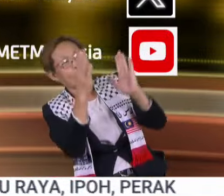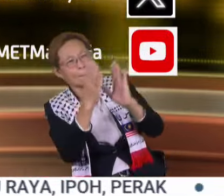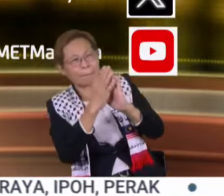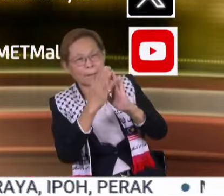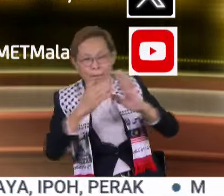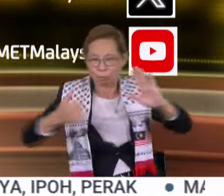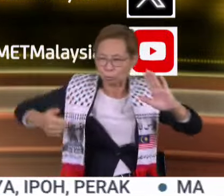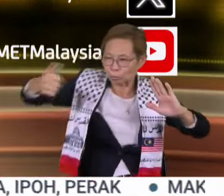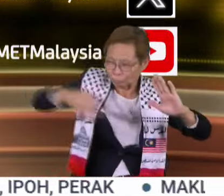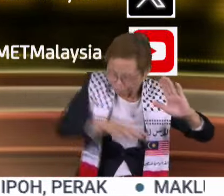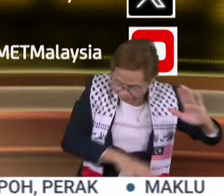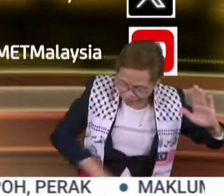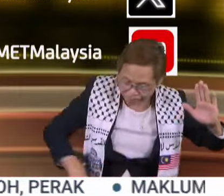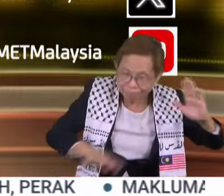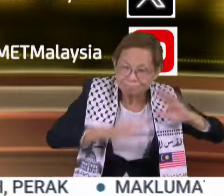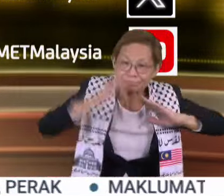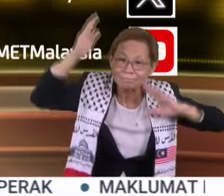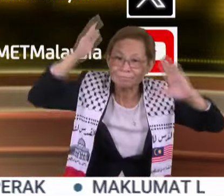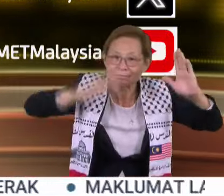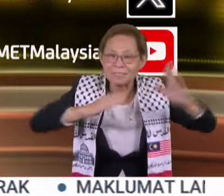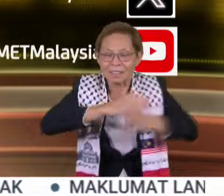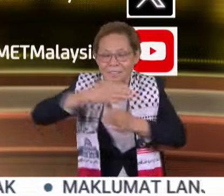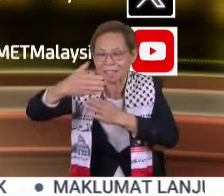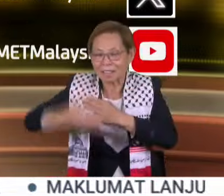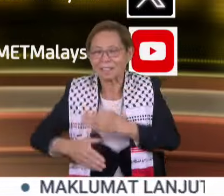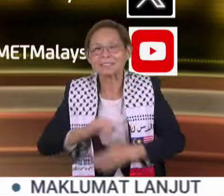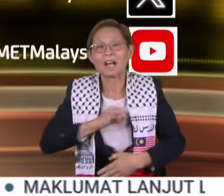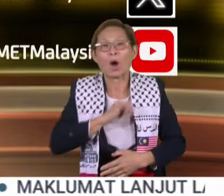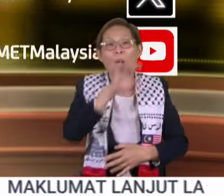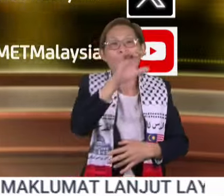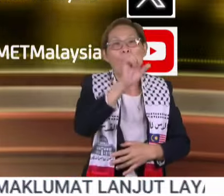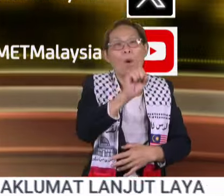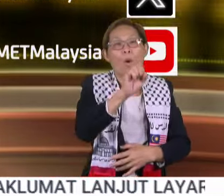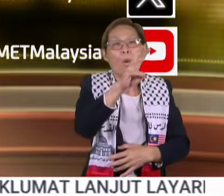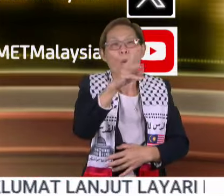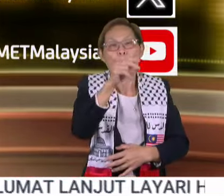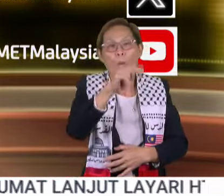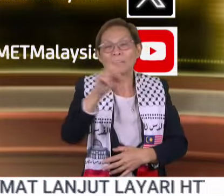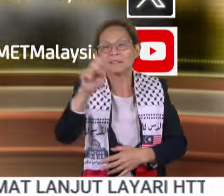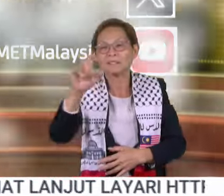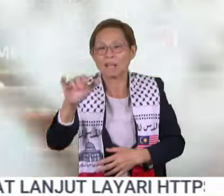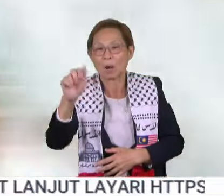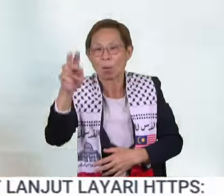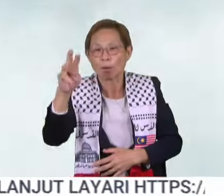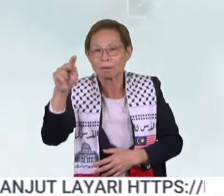bandar-bandar utama di seluruh Malaysia. Sekian, saya Wani Yahya. Assalamualaikum.